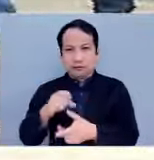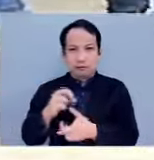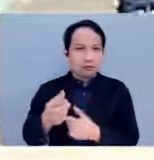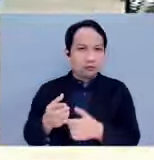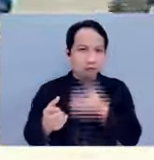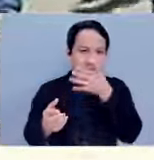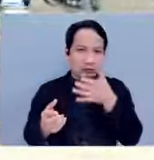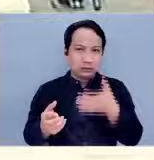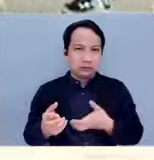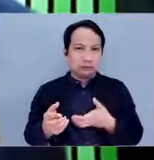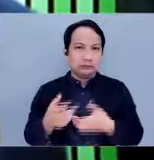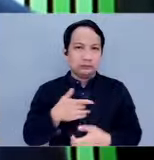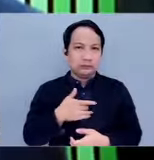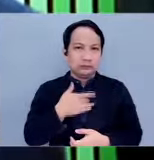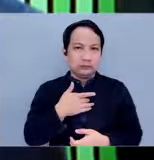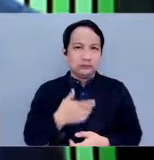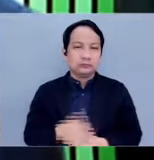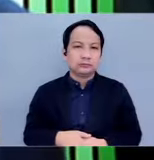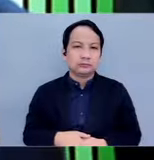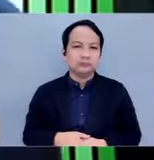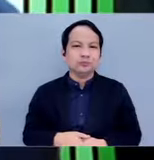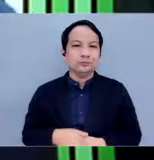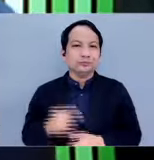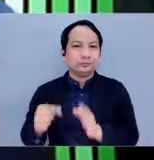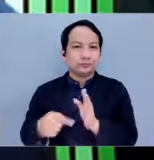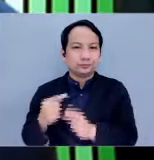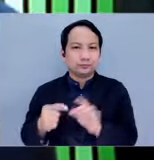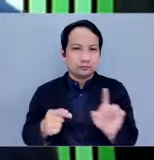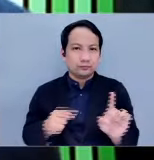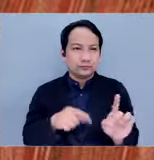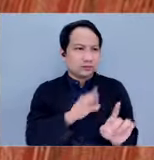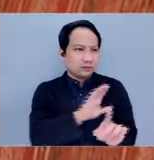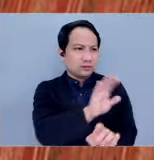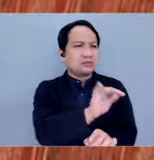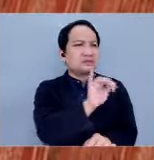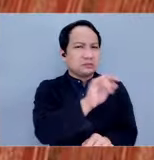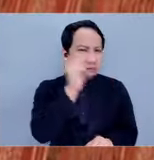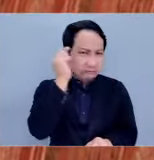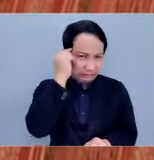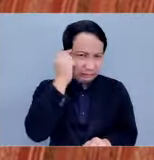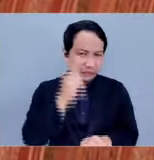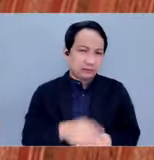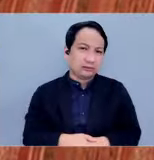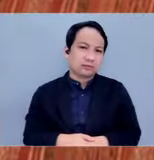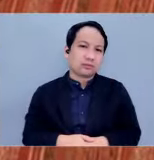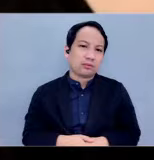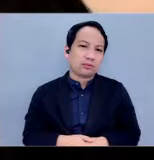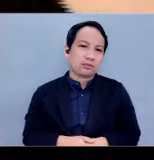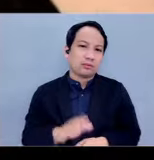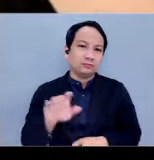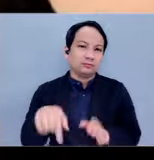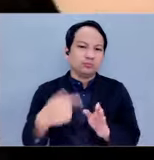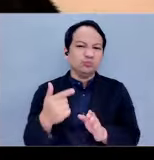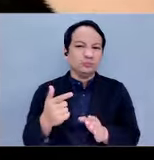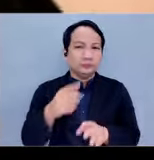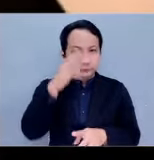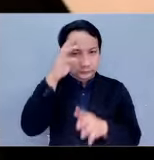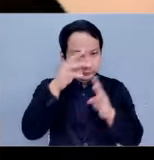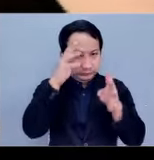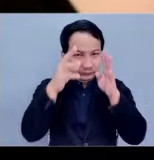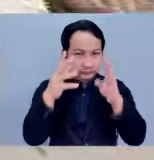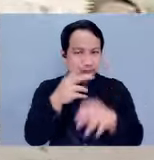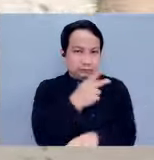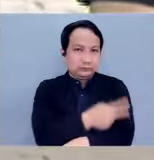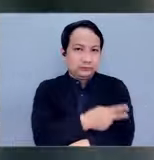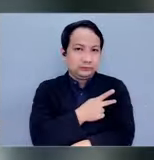kanilang nararamdaman. Sometimes sasabihin na sa isip lang, no? So that something na gawa-gawa lang ng pasyente, which